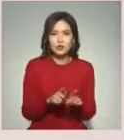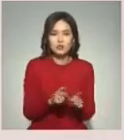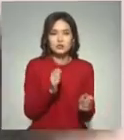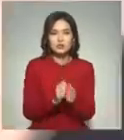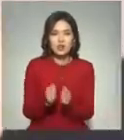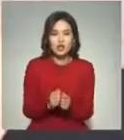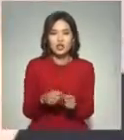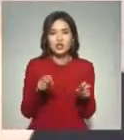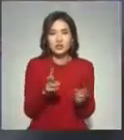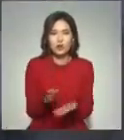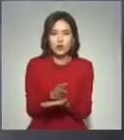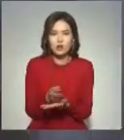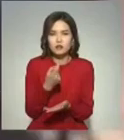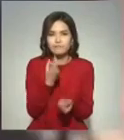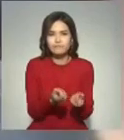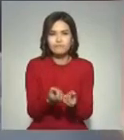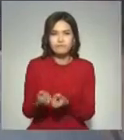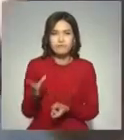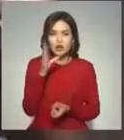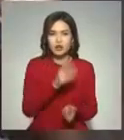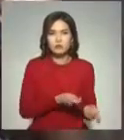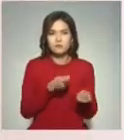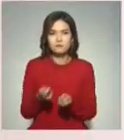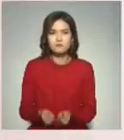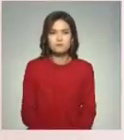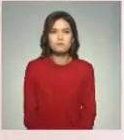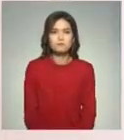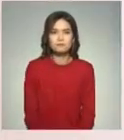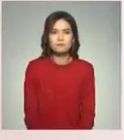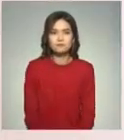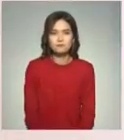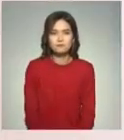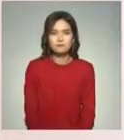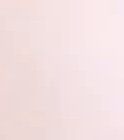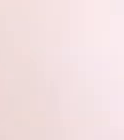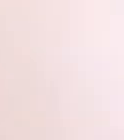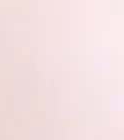қурап түсуіне алып келеді. Ақбота Базарбай, Нұржан Махмұтов, Астана Таймс.